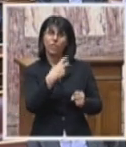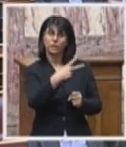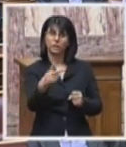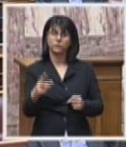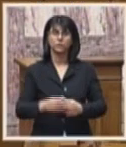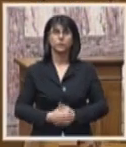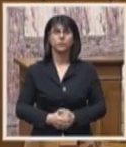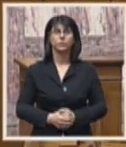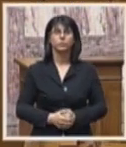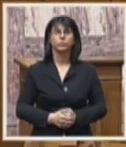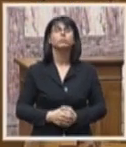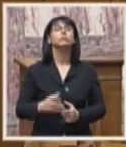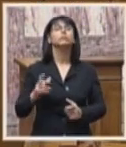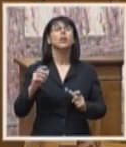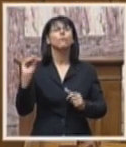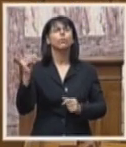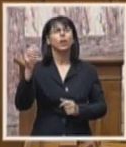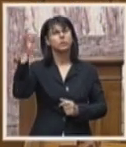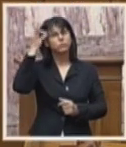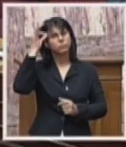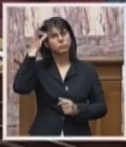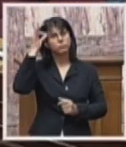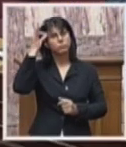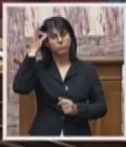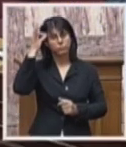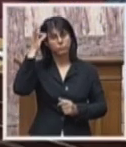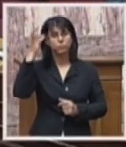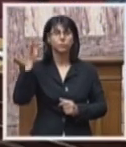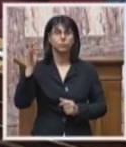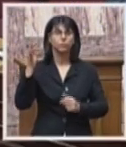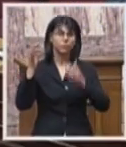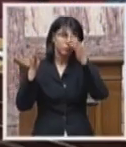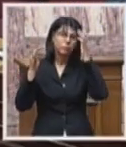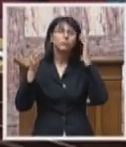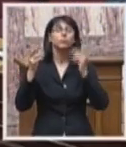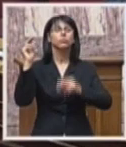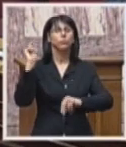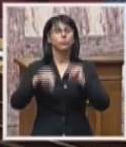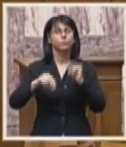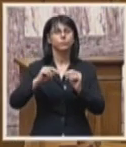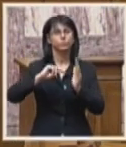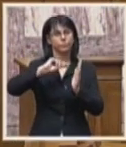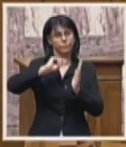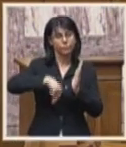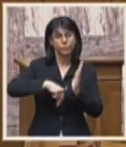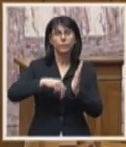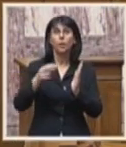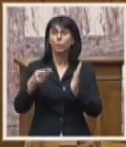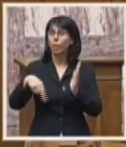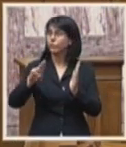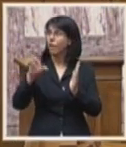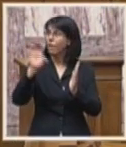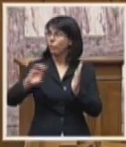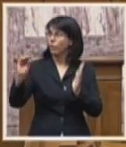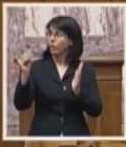η Εθνοσυνέλευση της Γαλλίας μετά από το ψήφισμα που πέρασε στην πλειοψηφία της